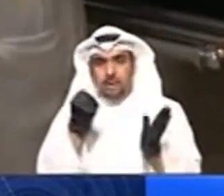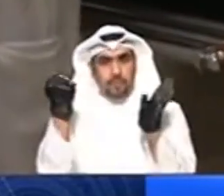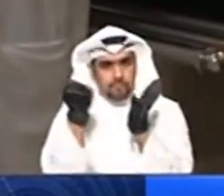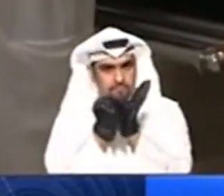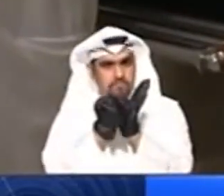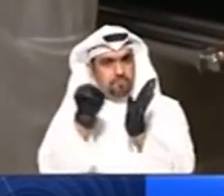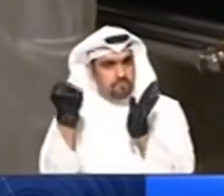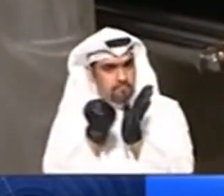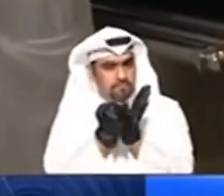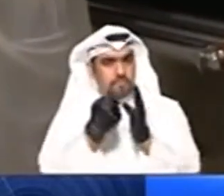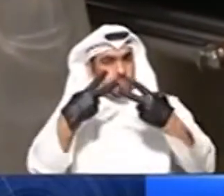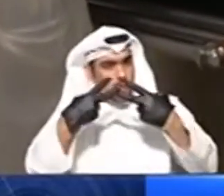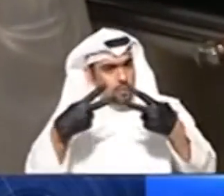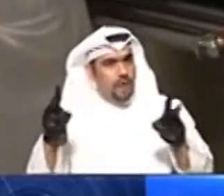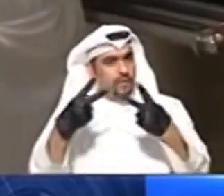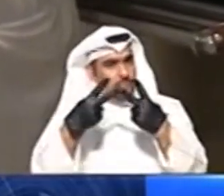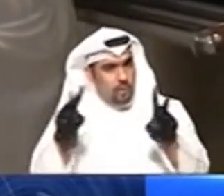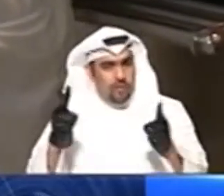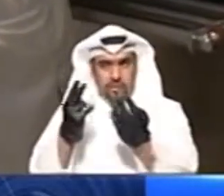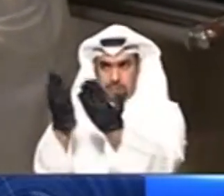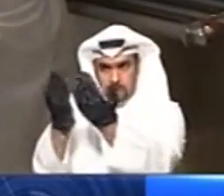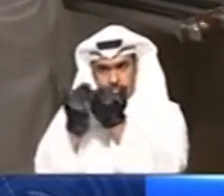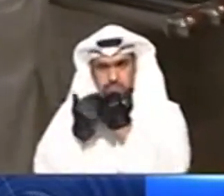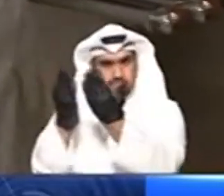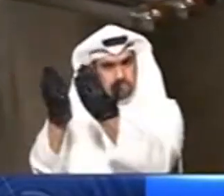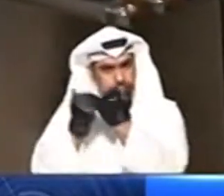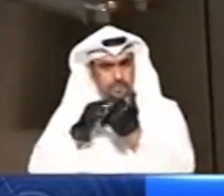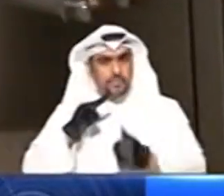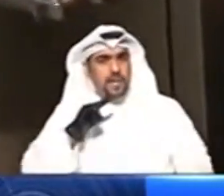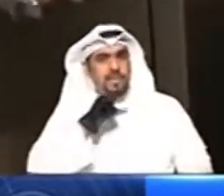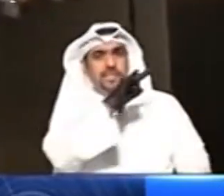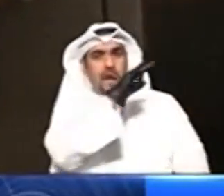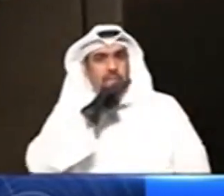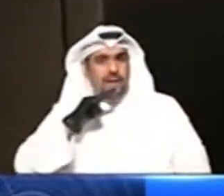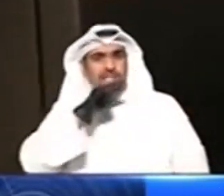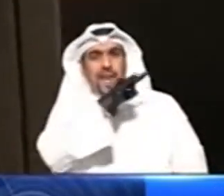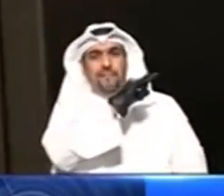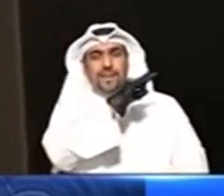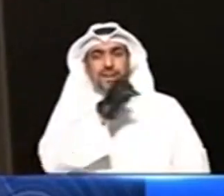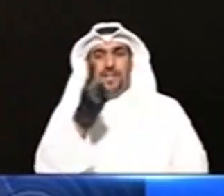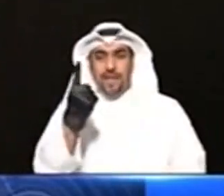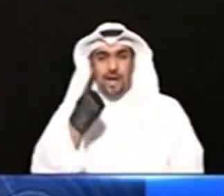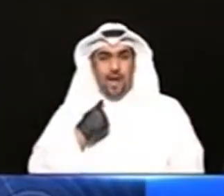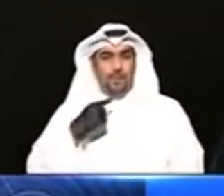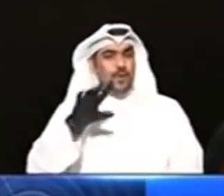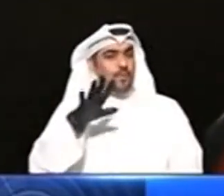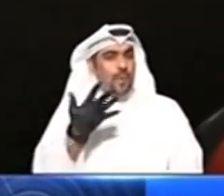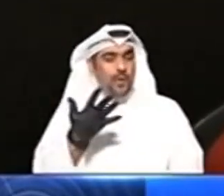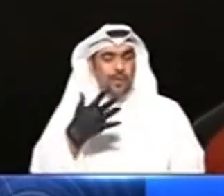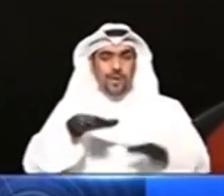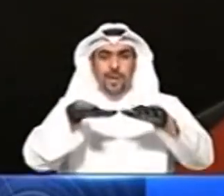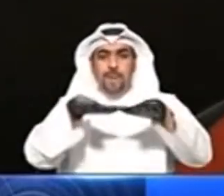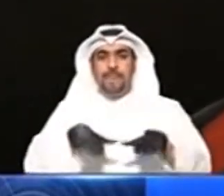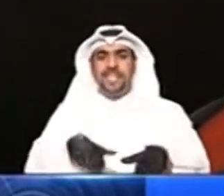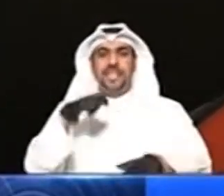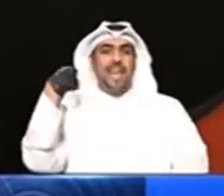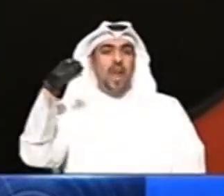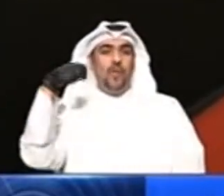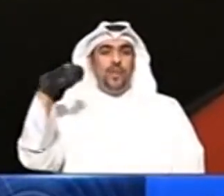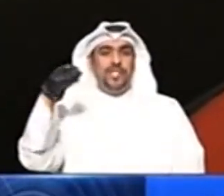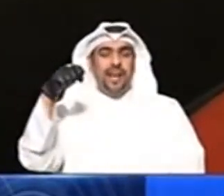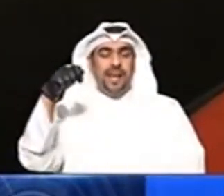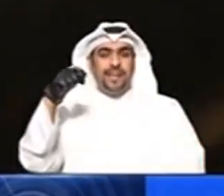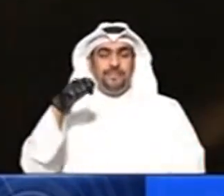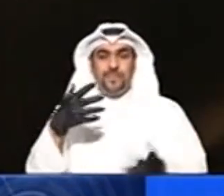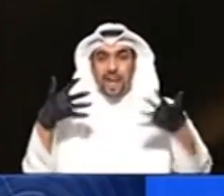منظومة إدارية كاملة بتوجيهات مجلس الوزراء على قبول شركات الطيران